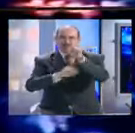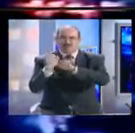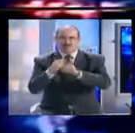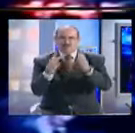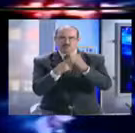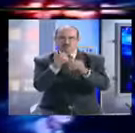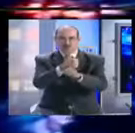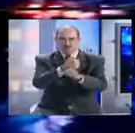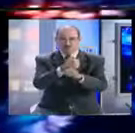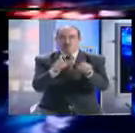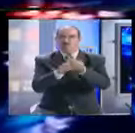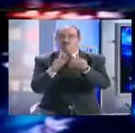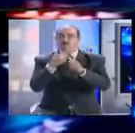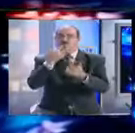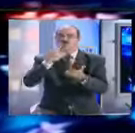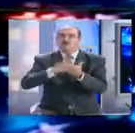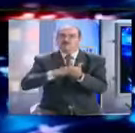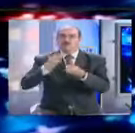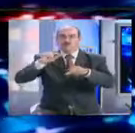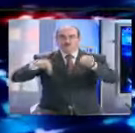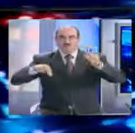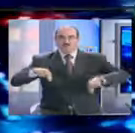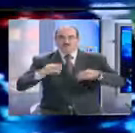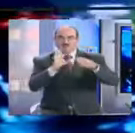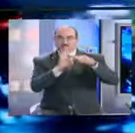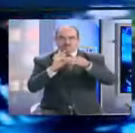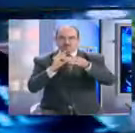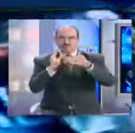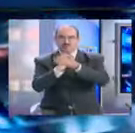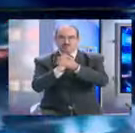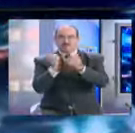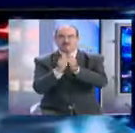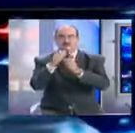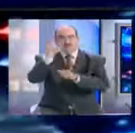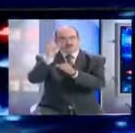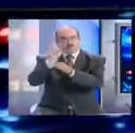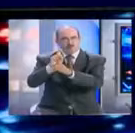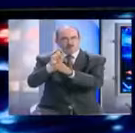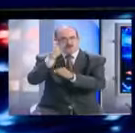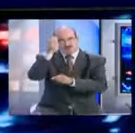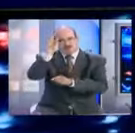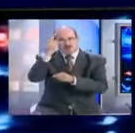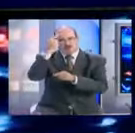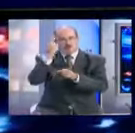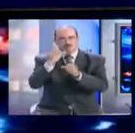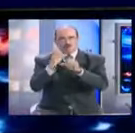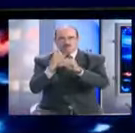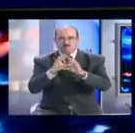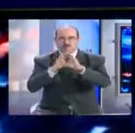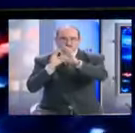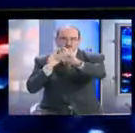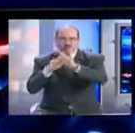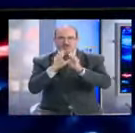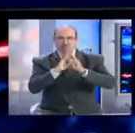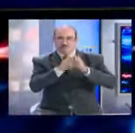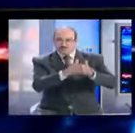و30 سبتمبر 2011، بالإضافة إلى المصادقة على اتفاق للتعاون مع جمهورية تركيا في مجال النقل والملاحة